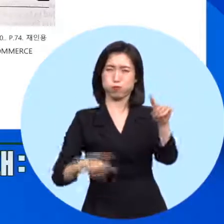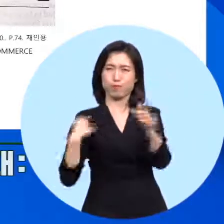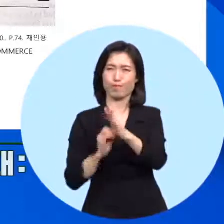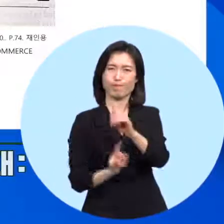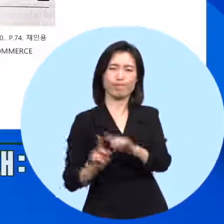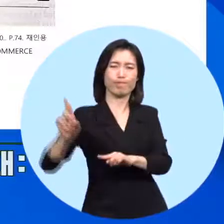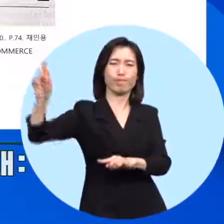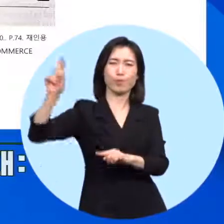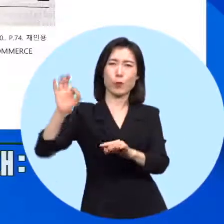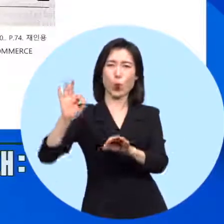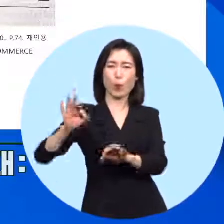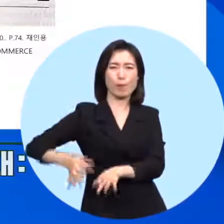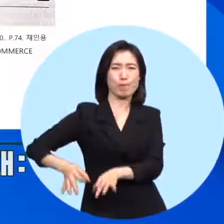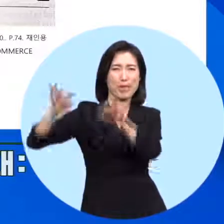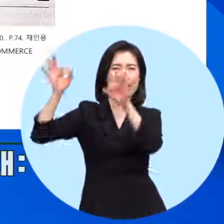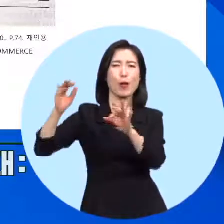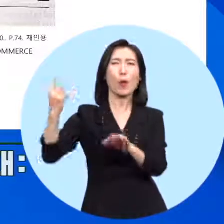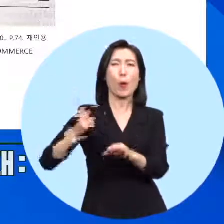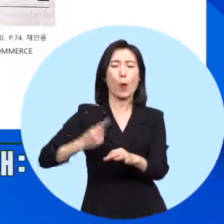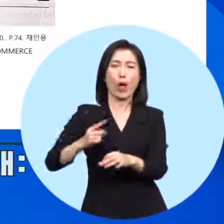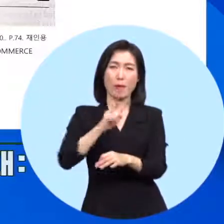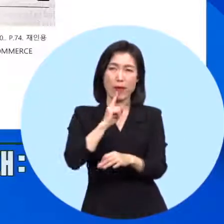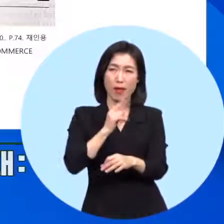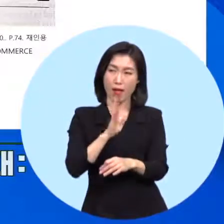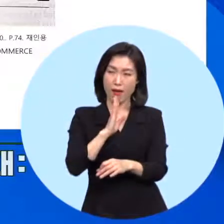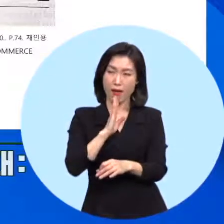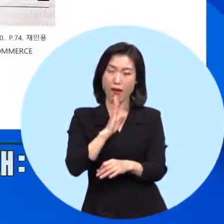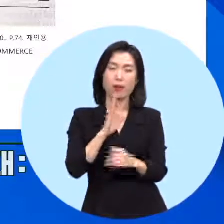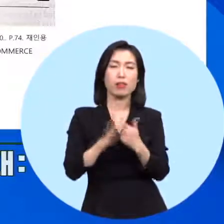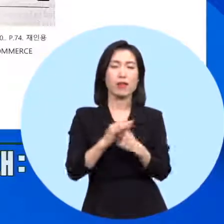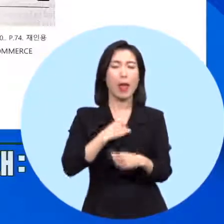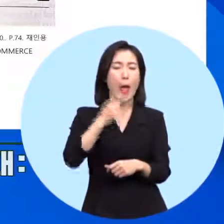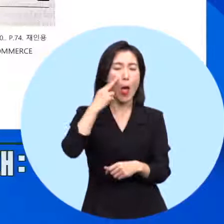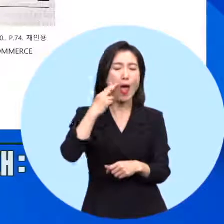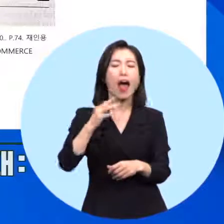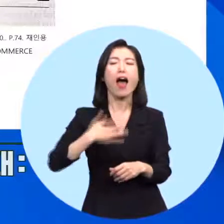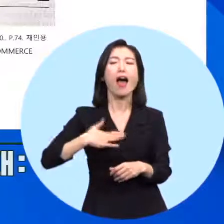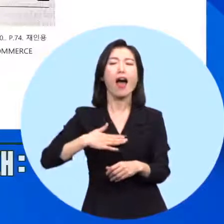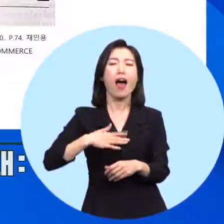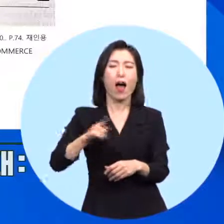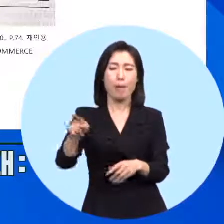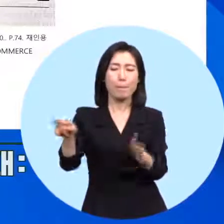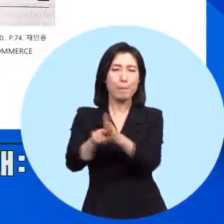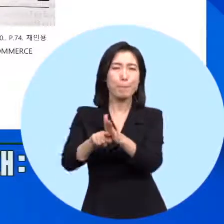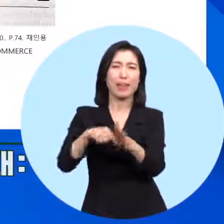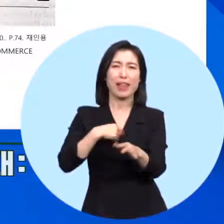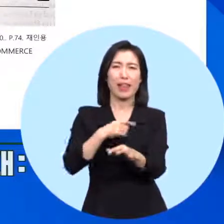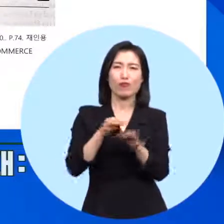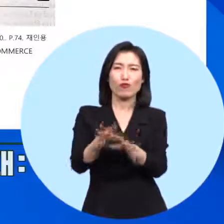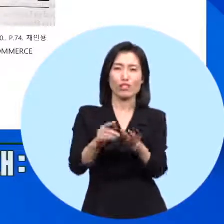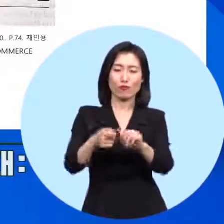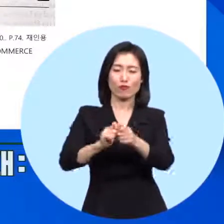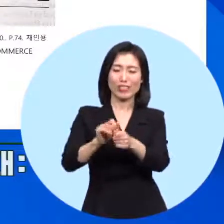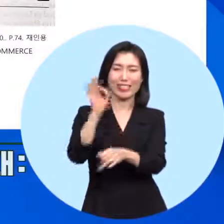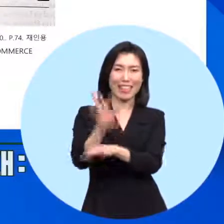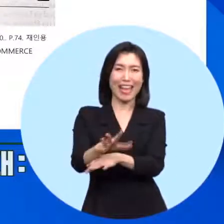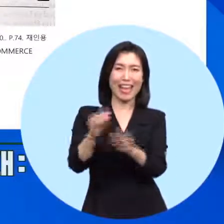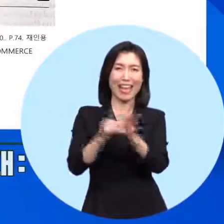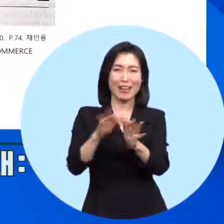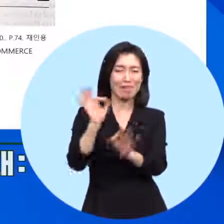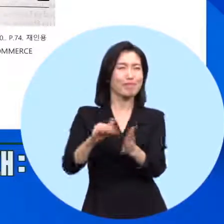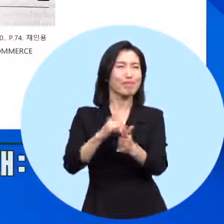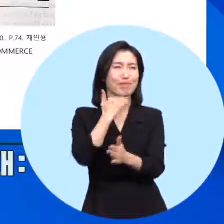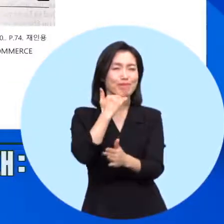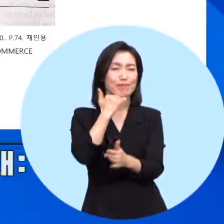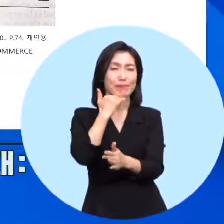동학혁명군의 일원이 돼가지고 미국 주식에 투자했다가 쫄딱 망했습니다. V자 반등이 아니더라 이런